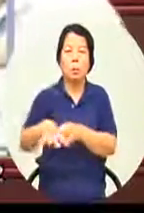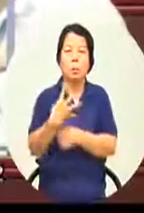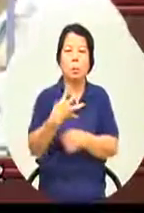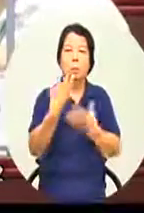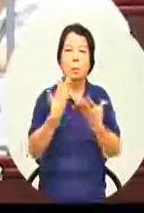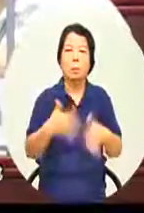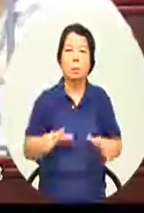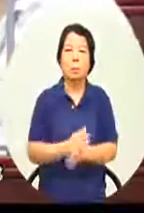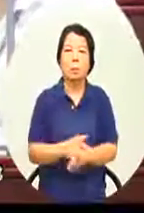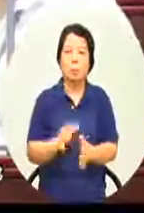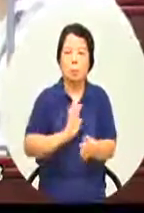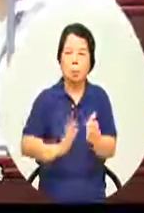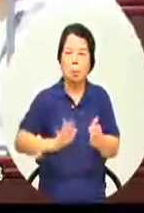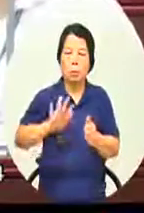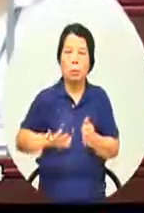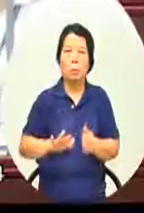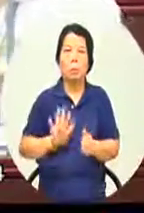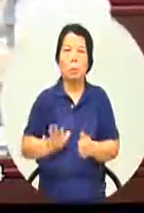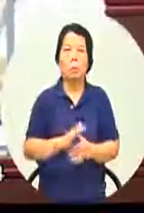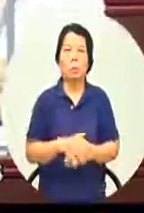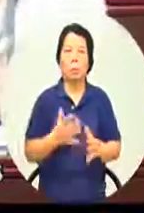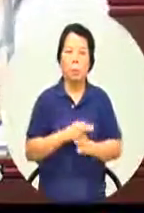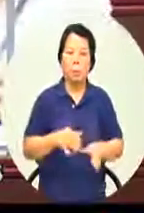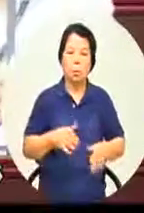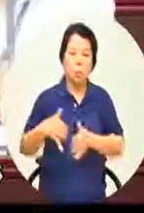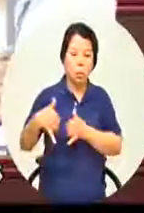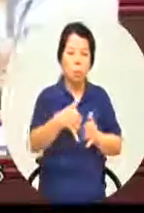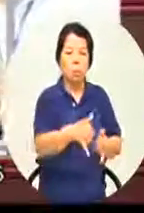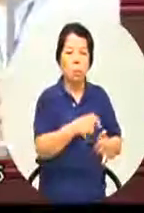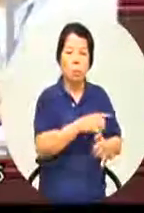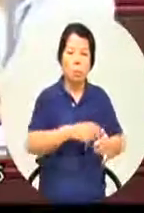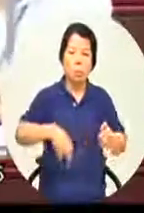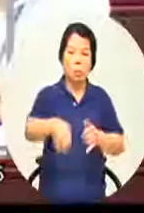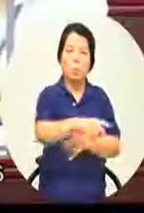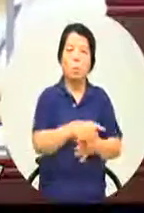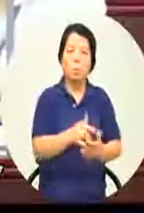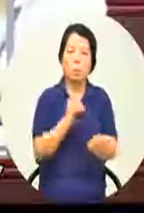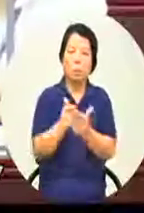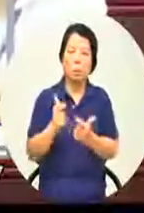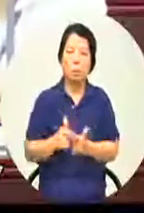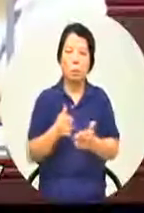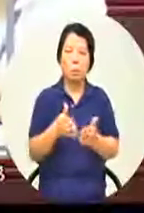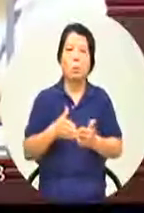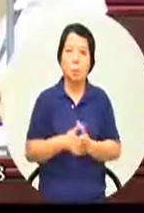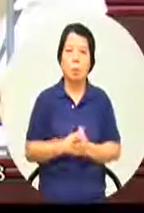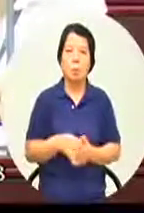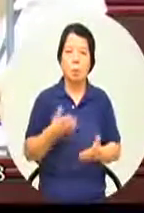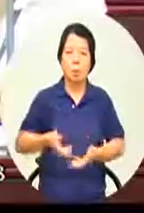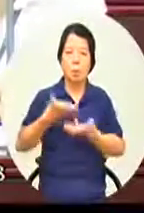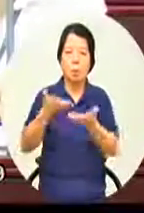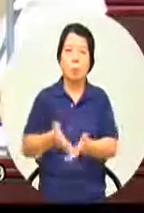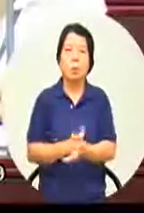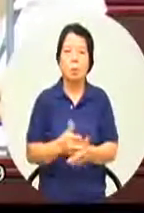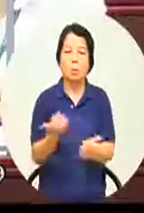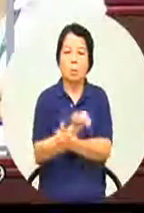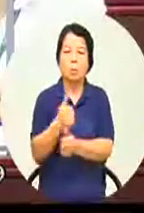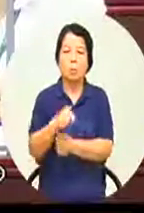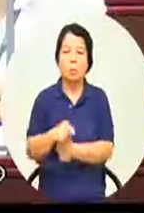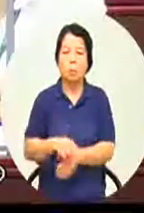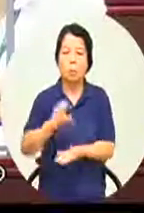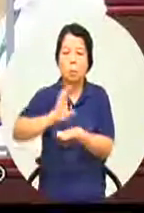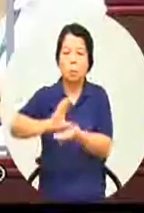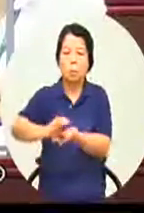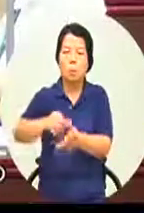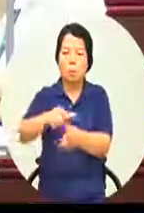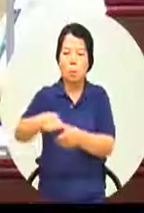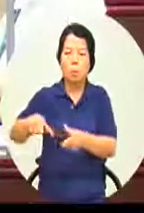格，因此必须要在这个沿线相对应的范围里面哈，去提供替代的停车格，这个